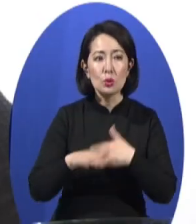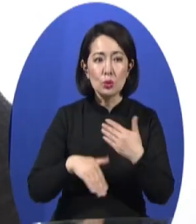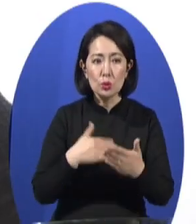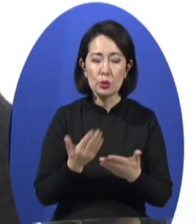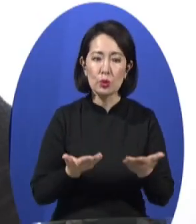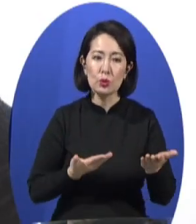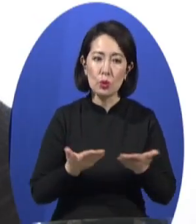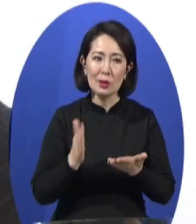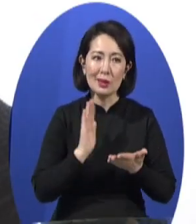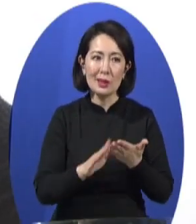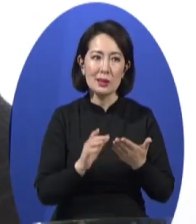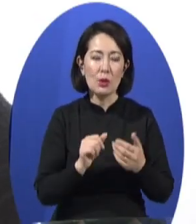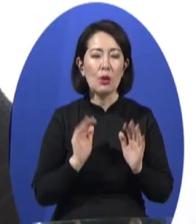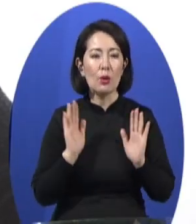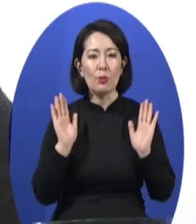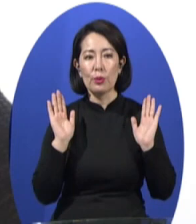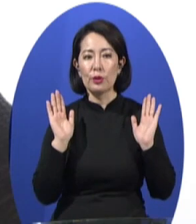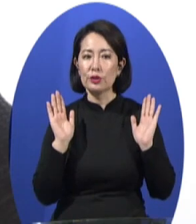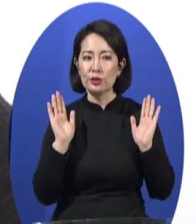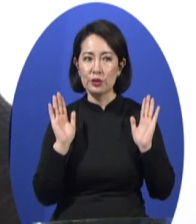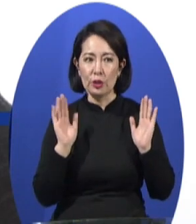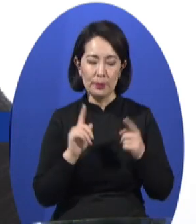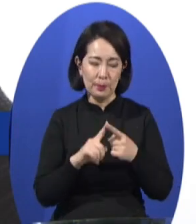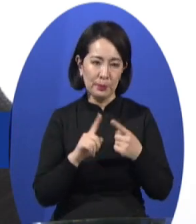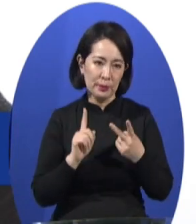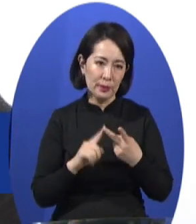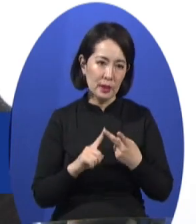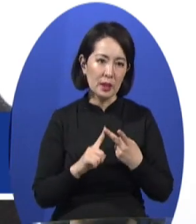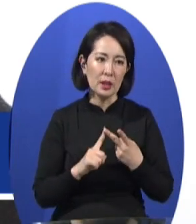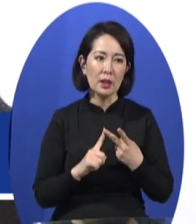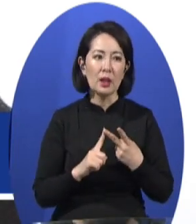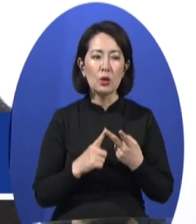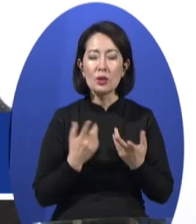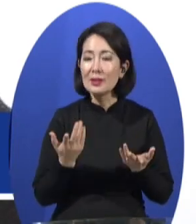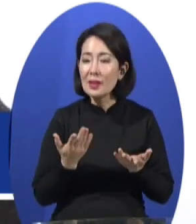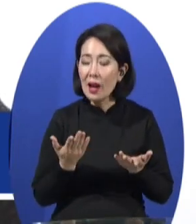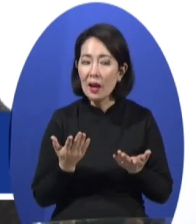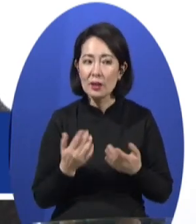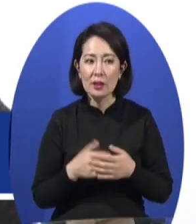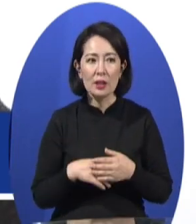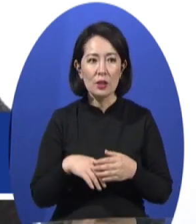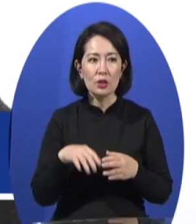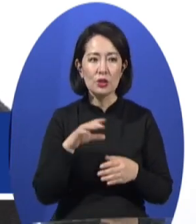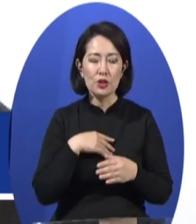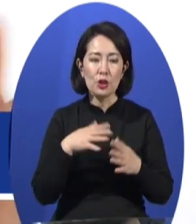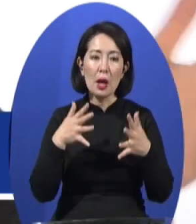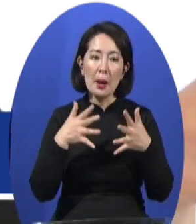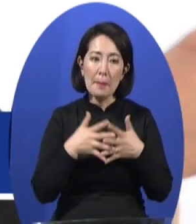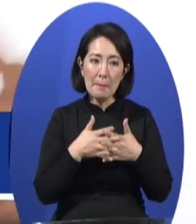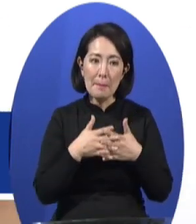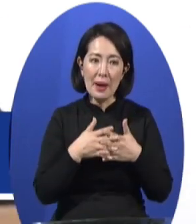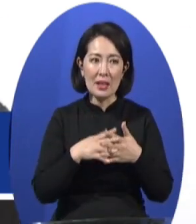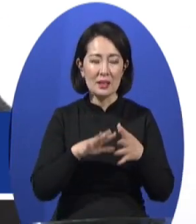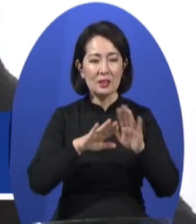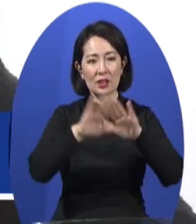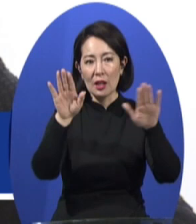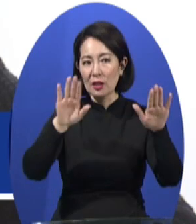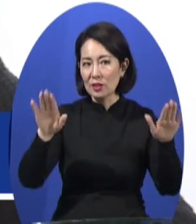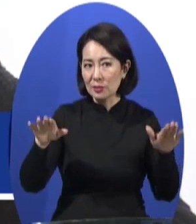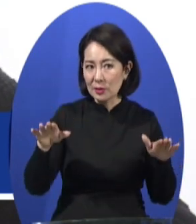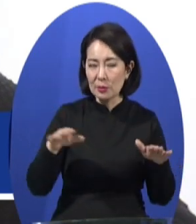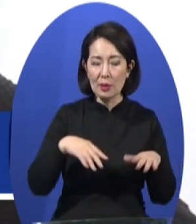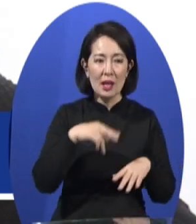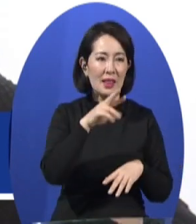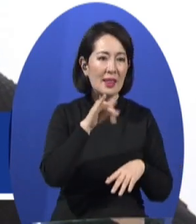болох худалдаа авалт хийхээсээ татгалзсан байгаа. Тэр юу гэхээр одоо байранда тогтчлэлт хийх ч гэдэг юм.